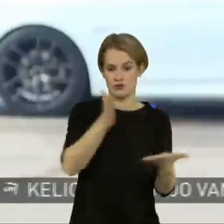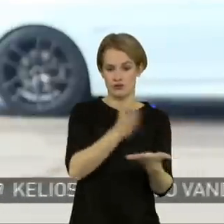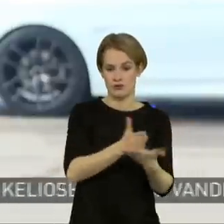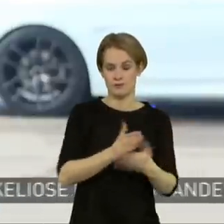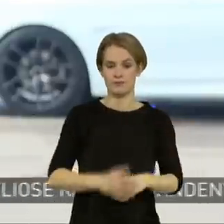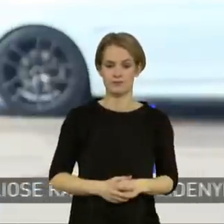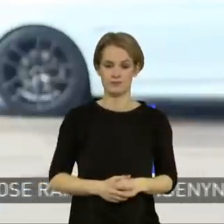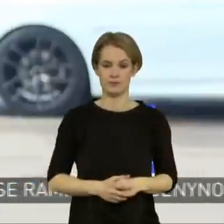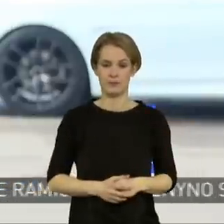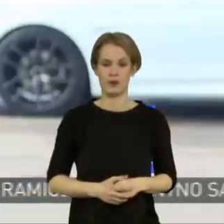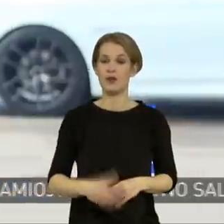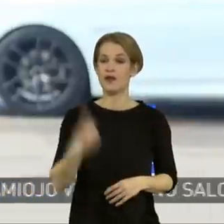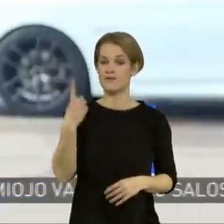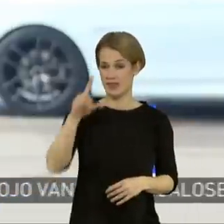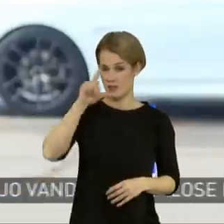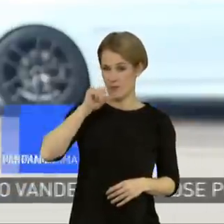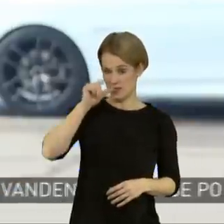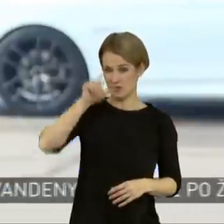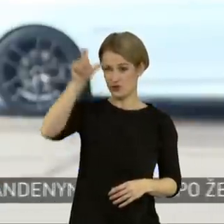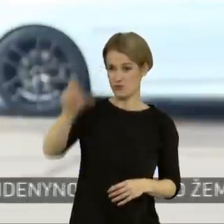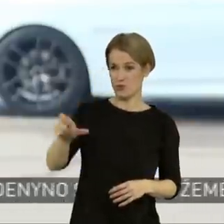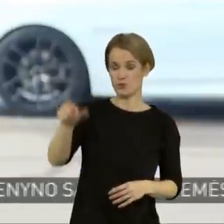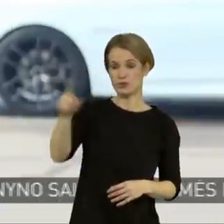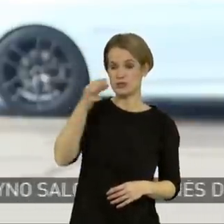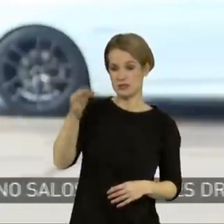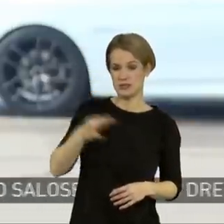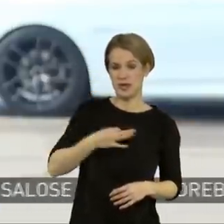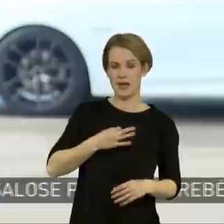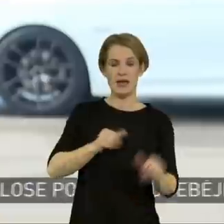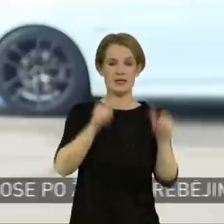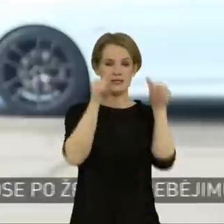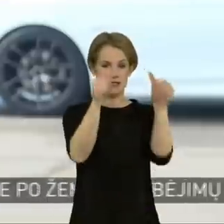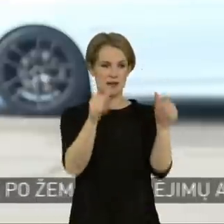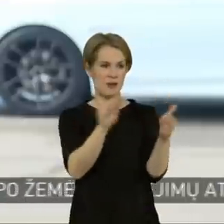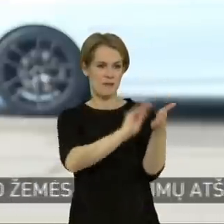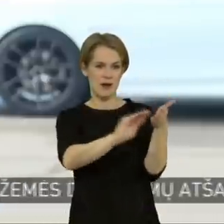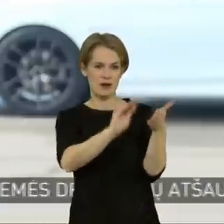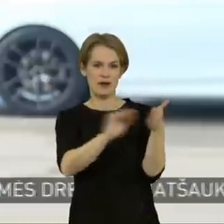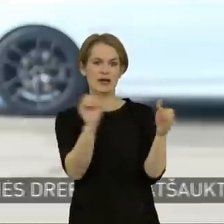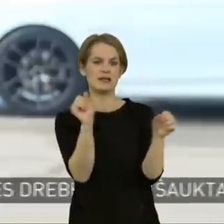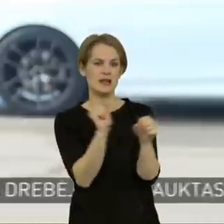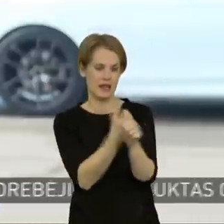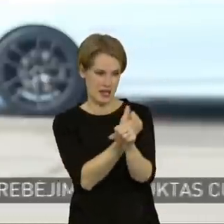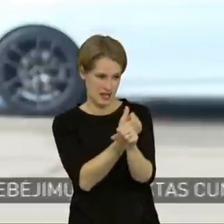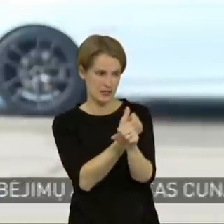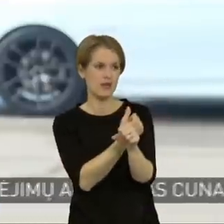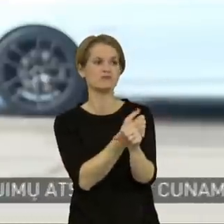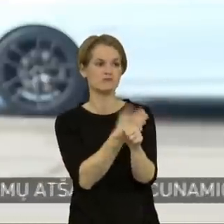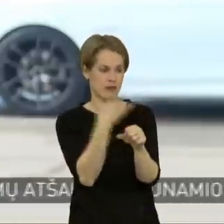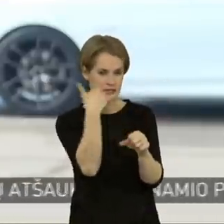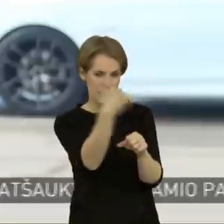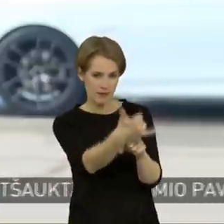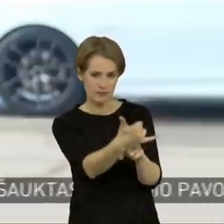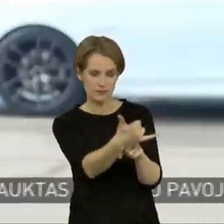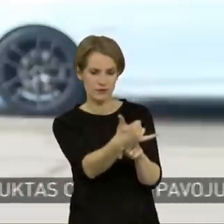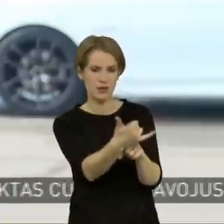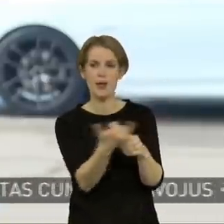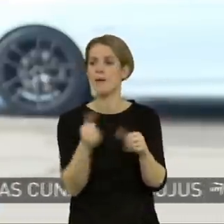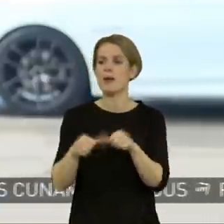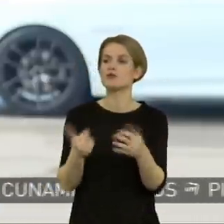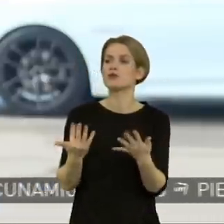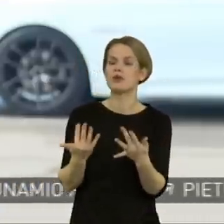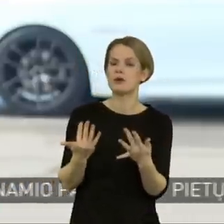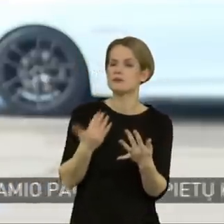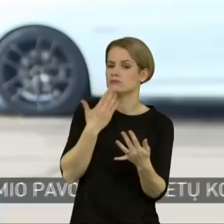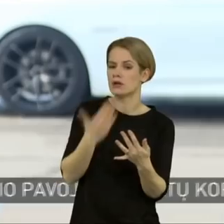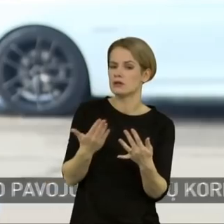pažįstamas sakė, rada skelbimą, grabarę reikia. Nu, vėja paskambina, sakė, kiek to metų,